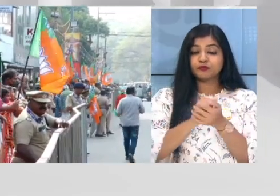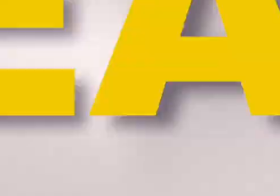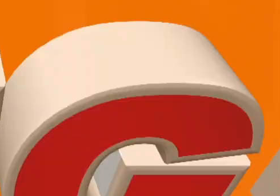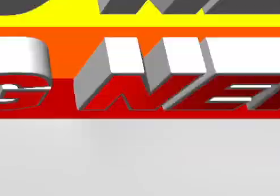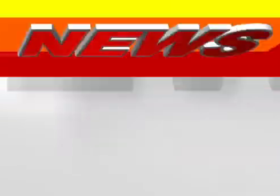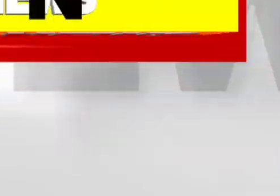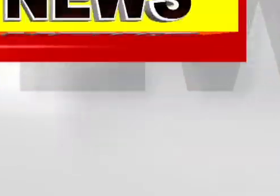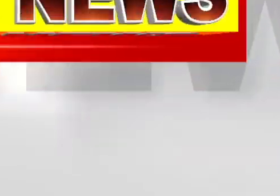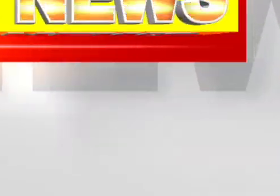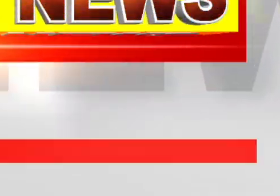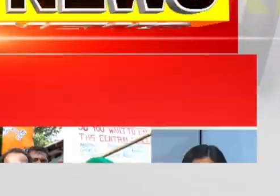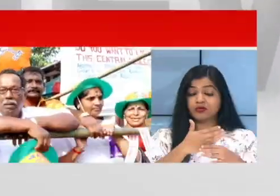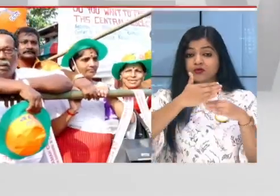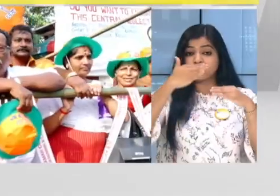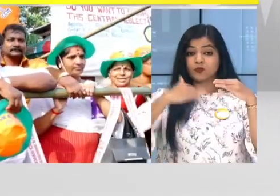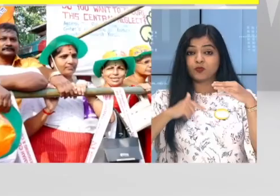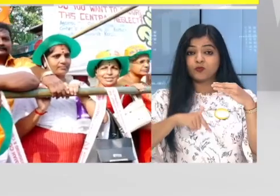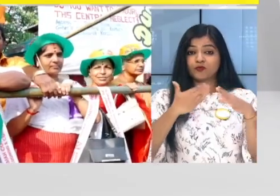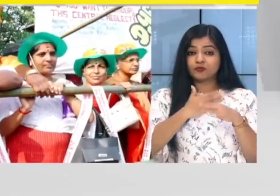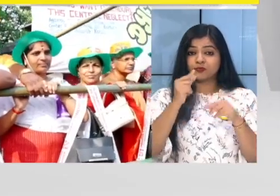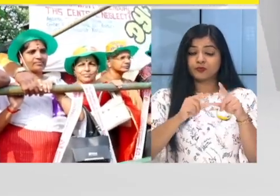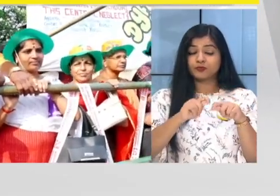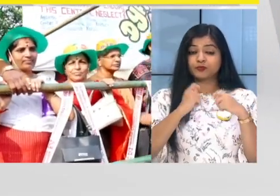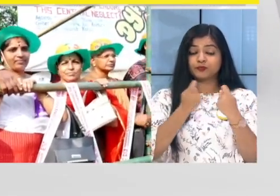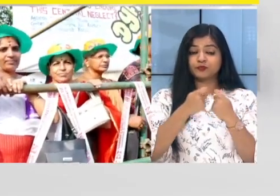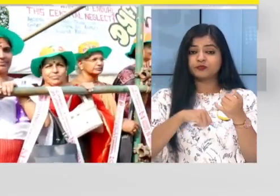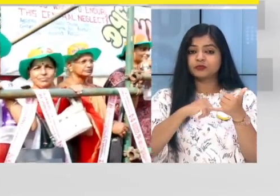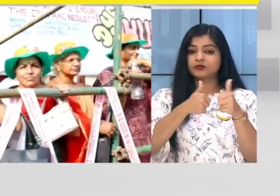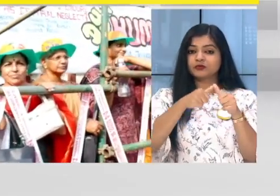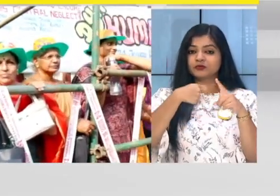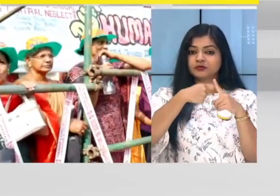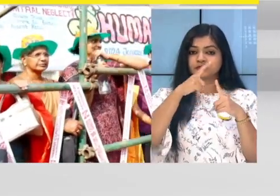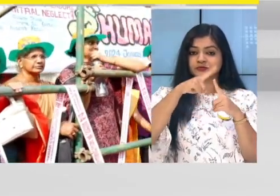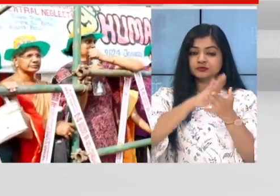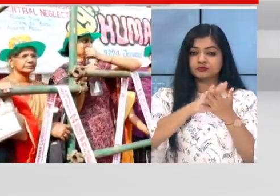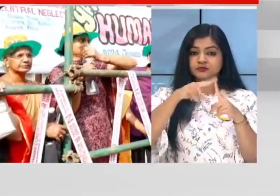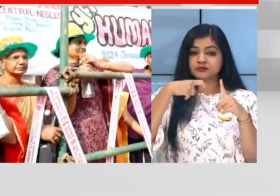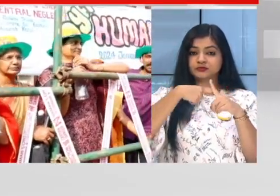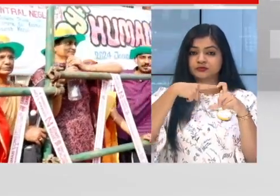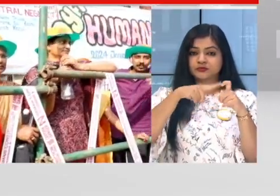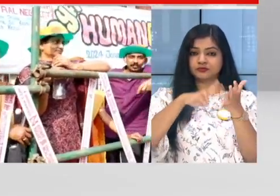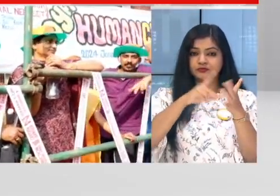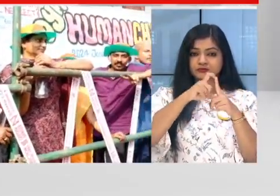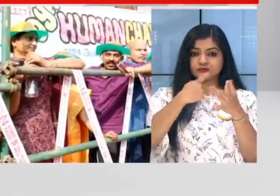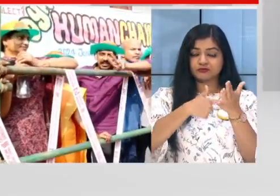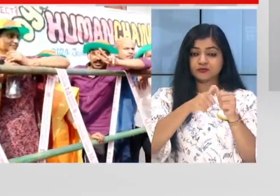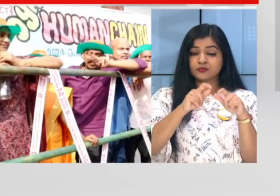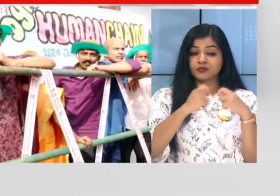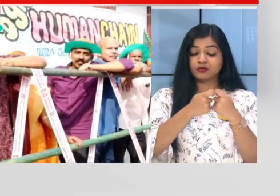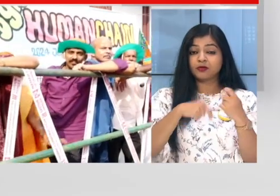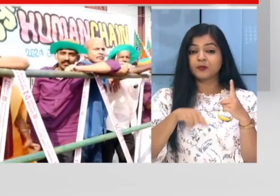ഏറ്റവും പ്രധാനപ്പെട്ട ഒരു ഗ്രൂപ്പാണ് ശക്തി കേന്ദ്ര എന്നത്. അത് ഈ BJPയുടെ പഞ്ചായത്ത്